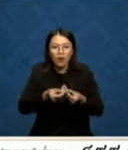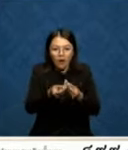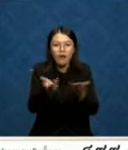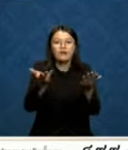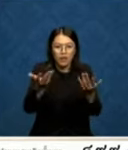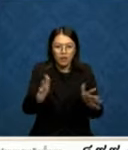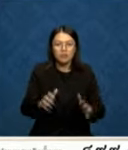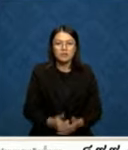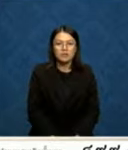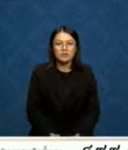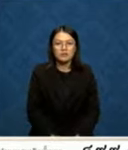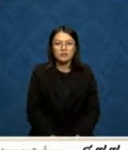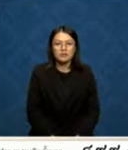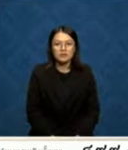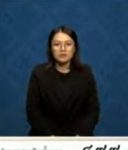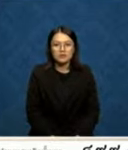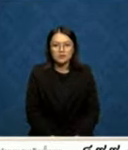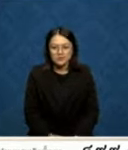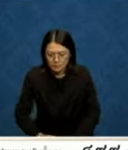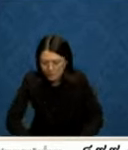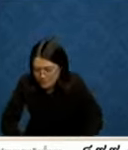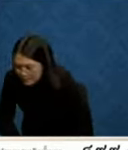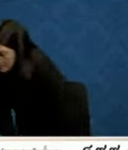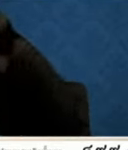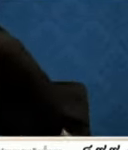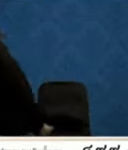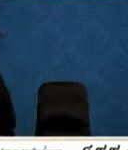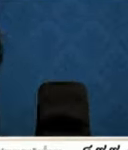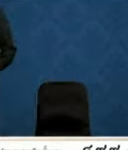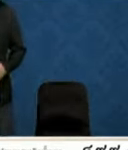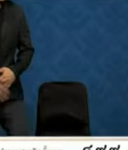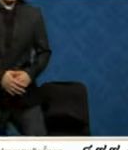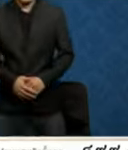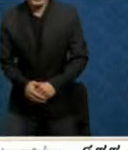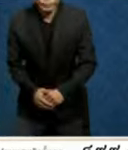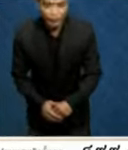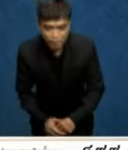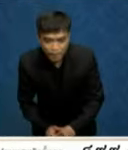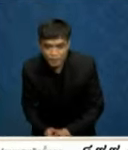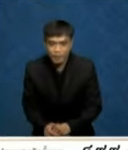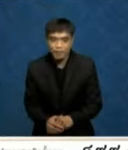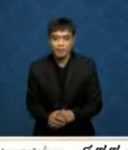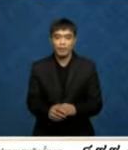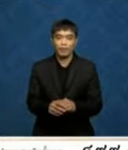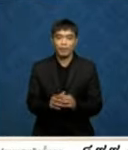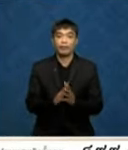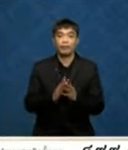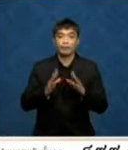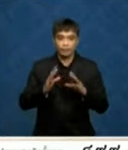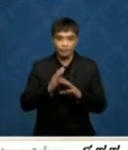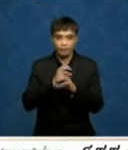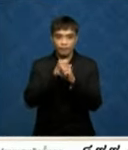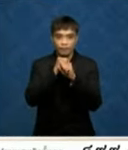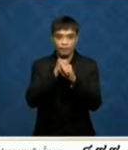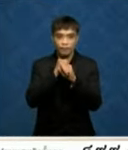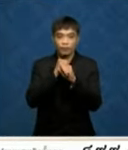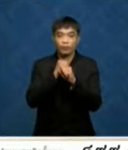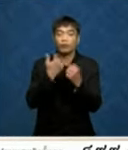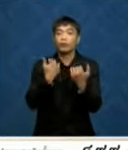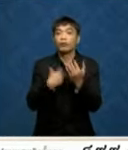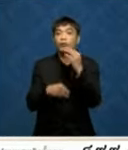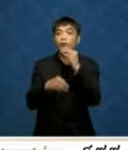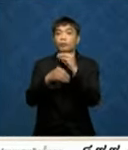วผมขอเรียนสรุปสาระสำคัญของผลการพิจารณาร่างพระราชบัญญัติงบประมาณรายจ่ายเพิ่มเติ